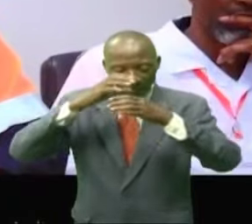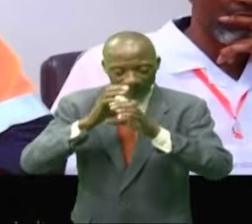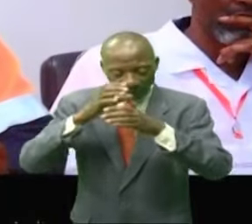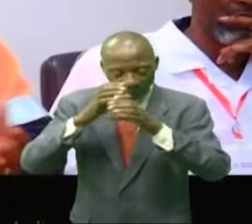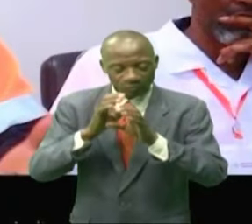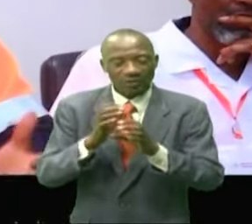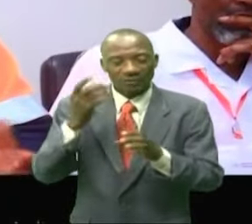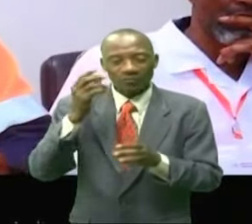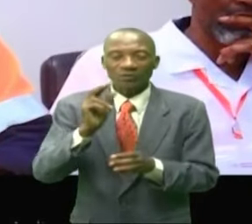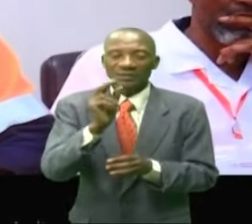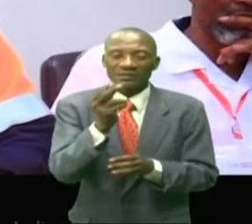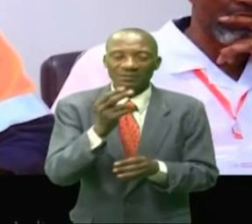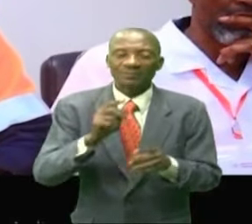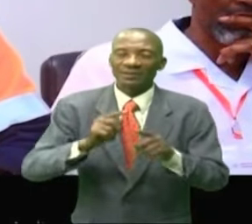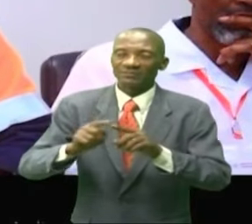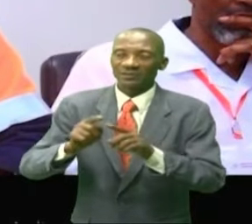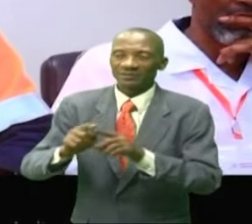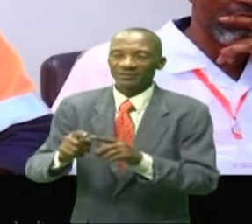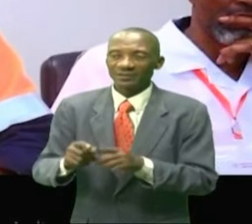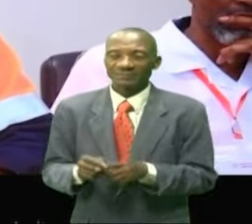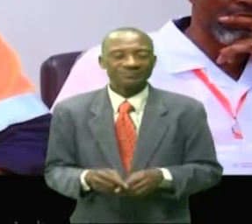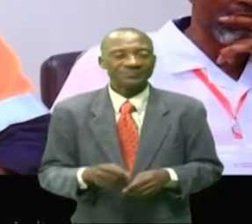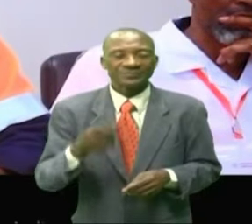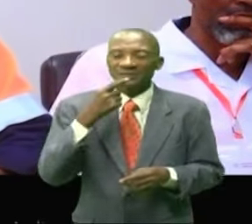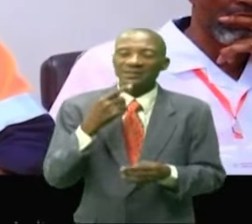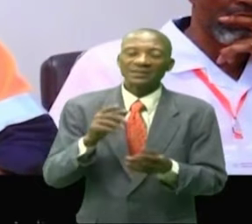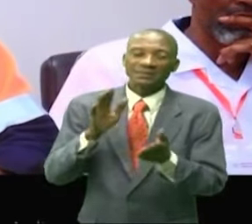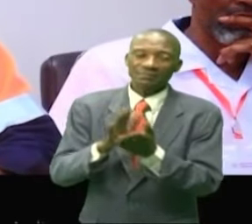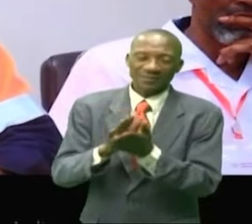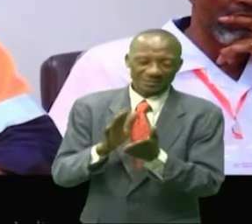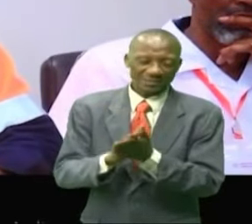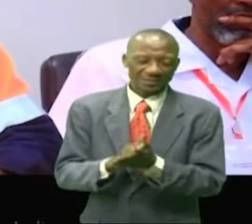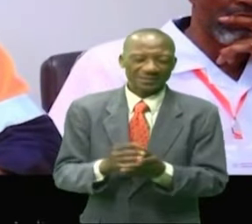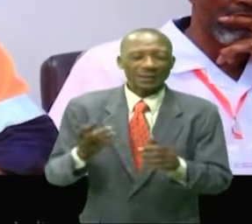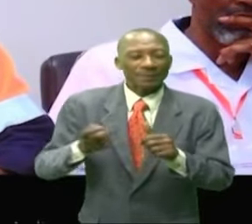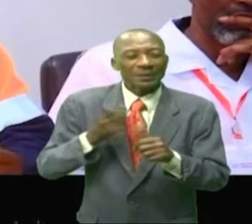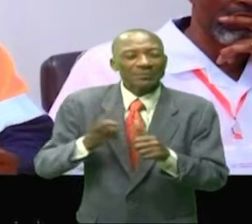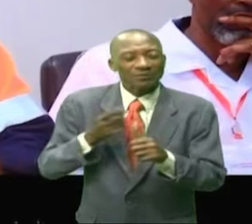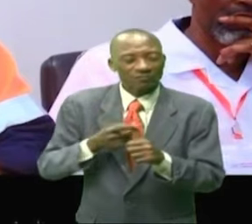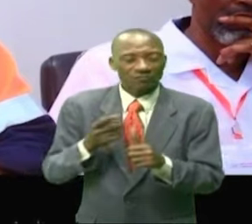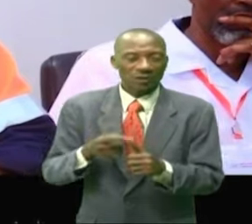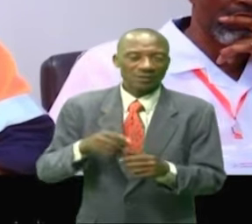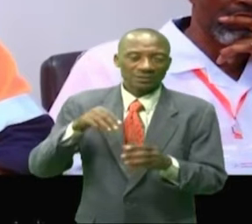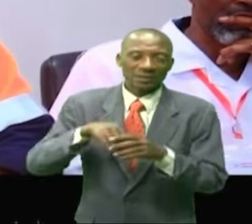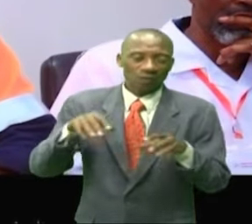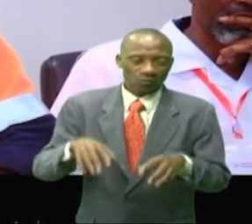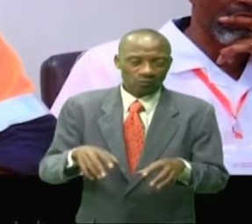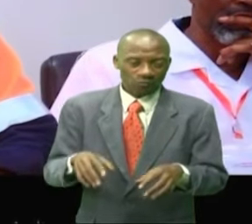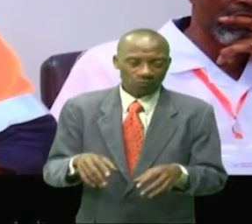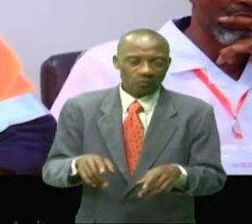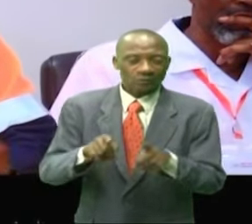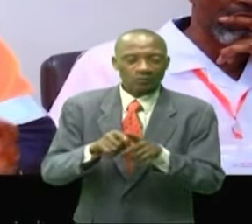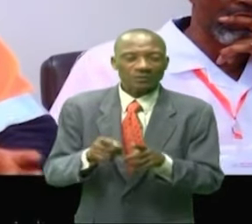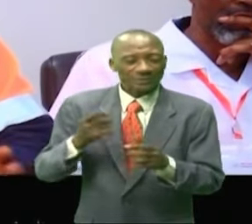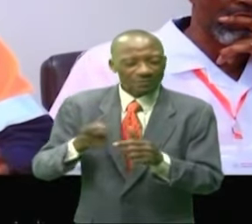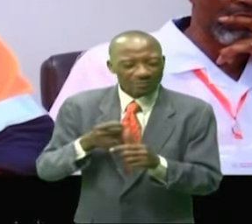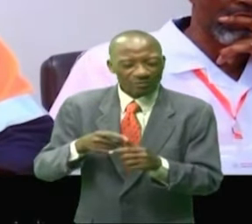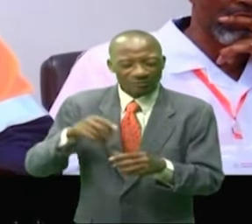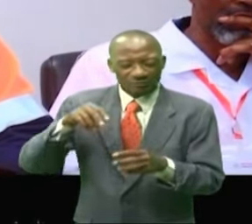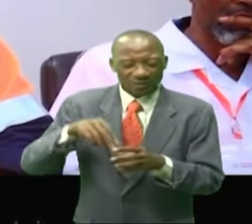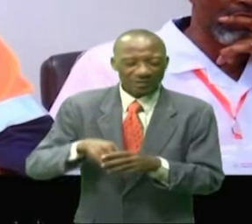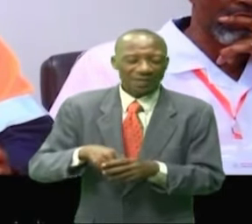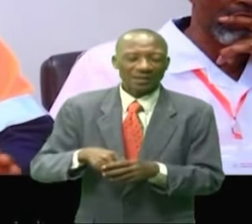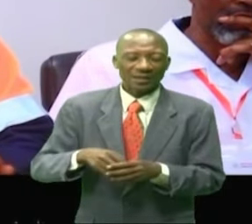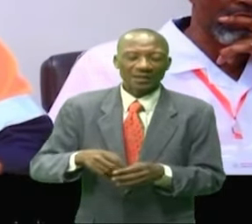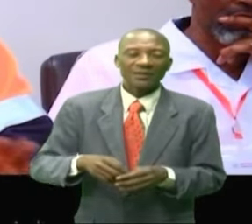suivis. Parce que nous avons une double mission. La première, c'est de faire la traçabilité des minerais. Et la seconde, c'est de pouvoir doser les